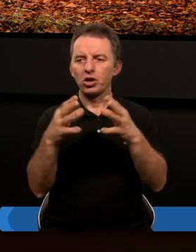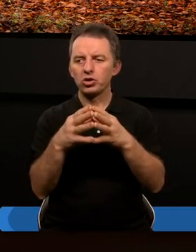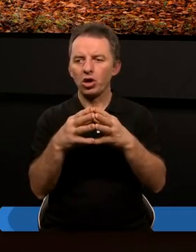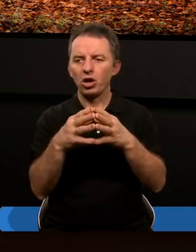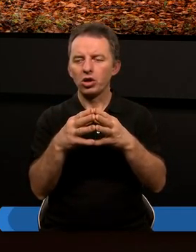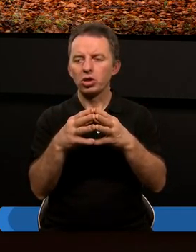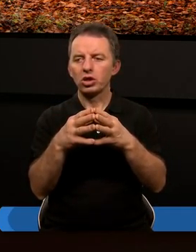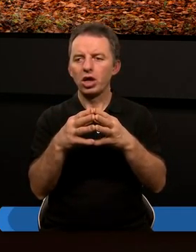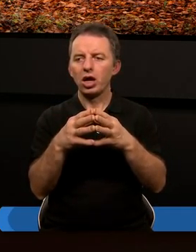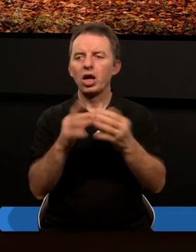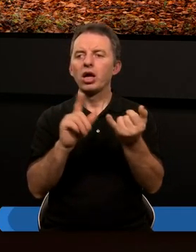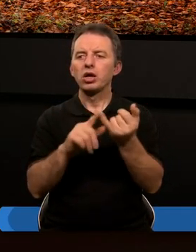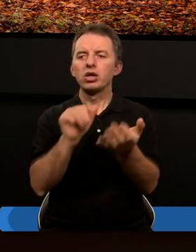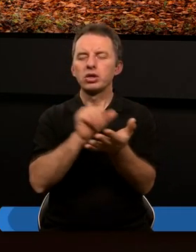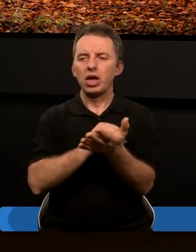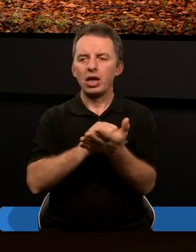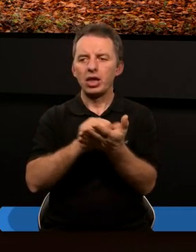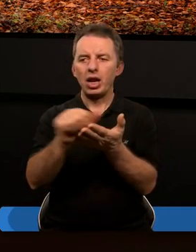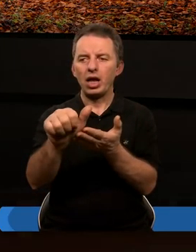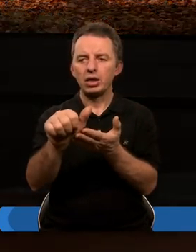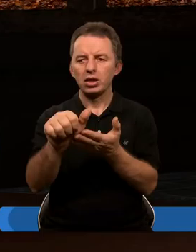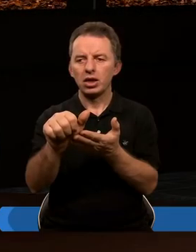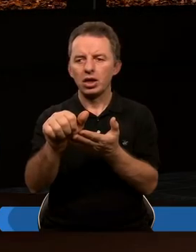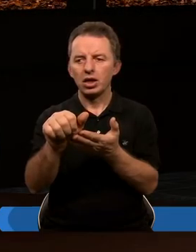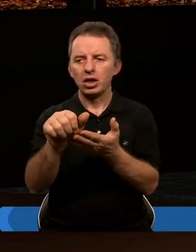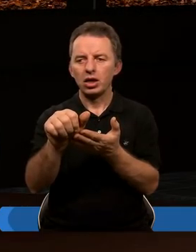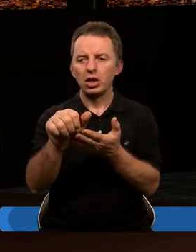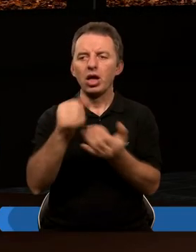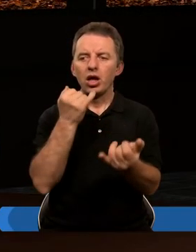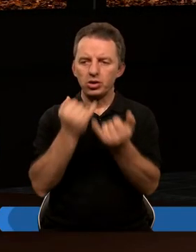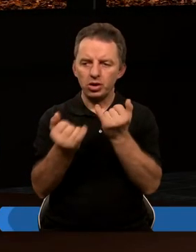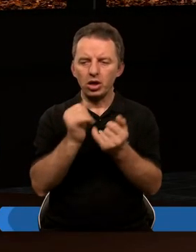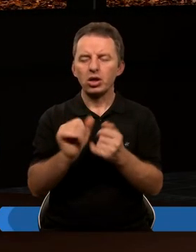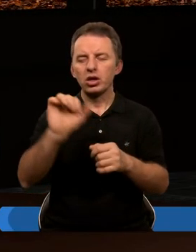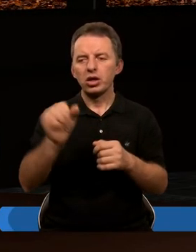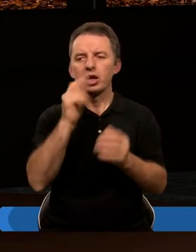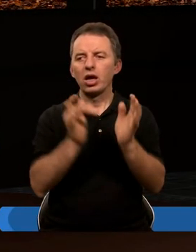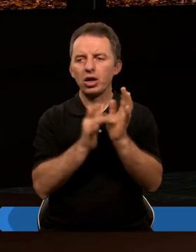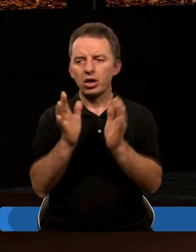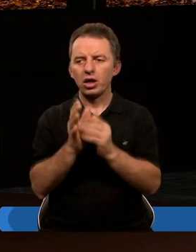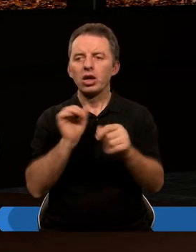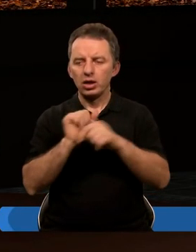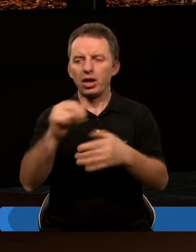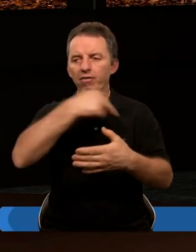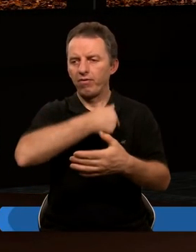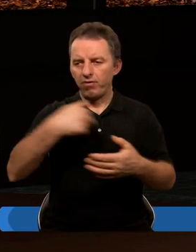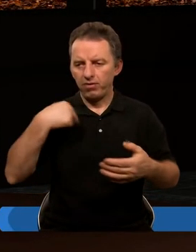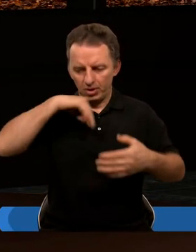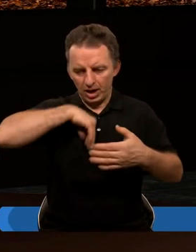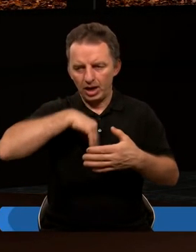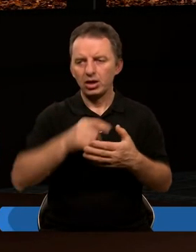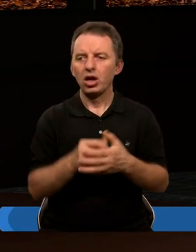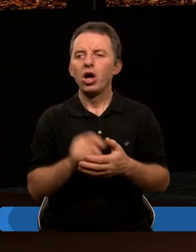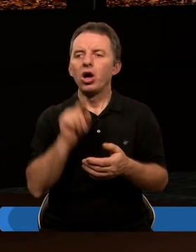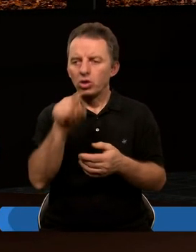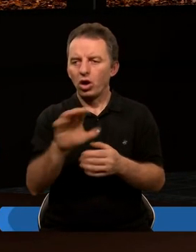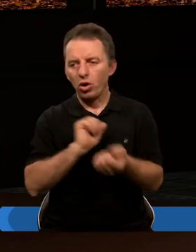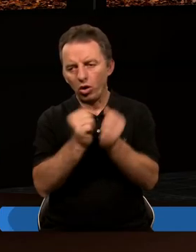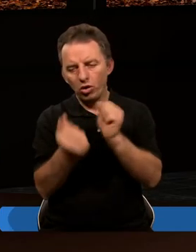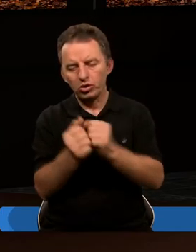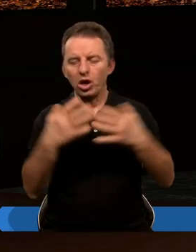i jedenasty. Jeśli jednak Chrystus jest w was, to